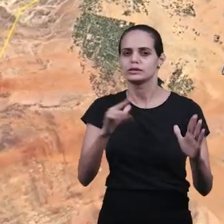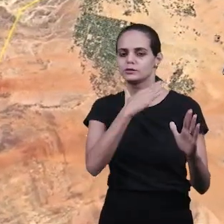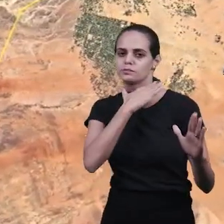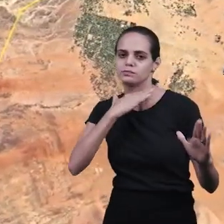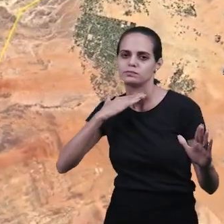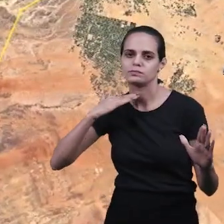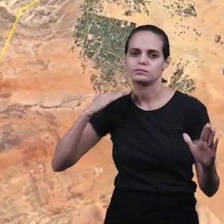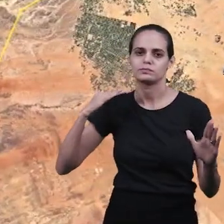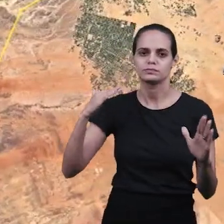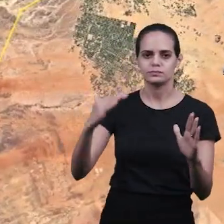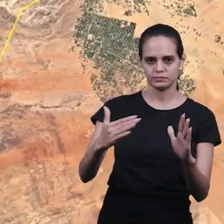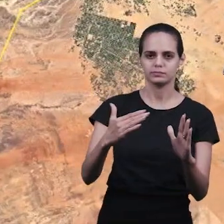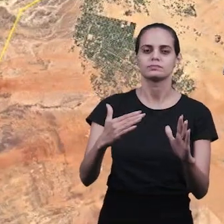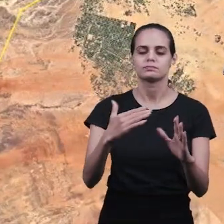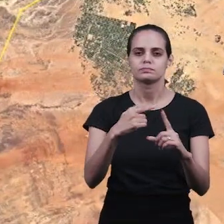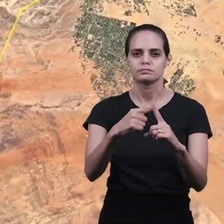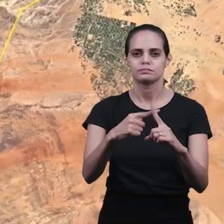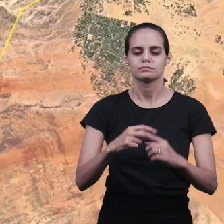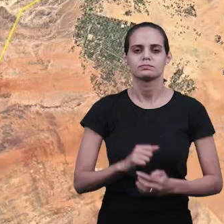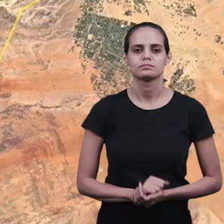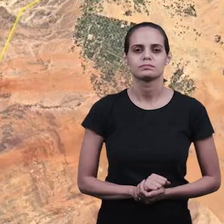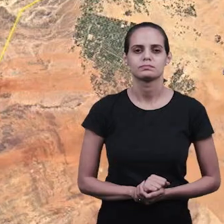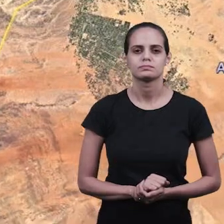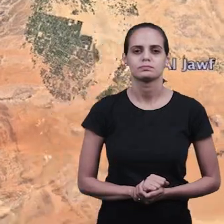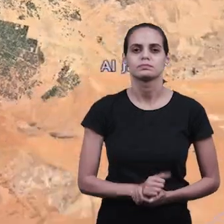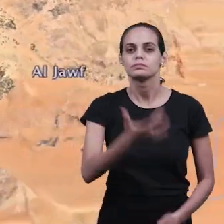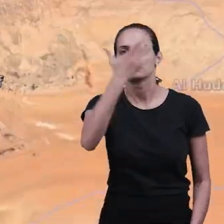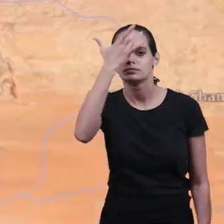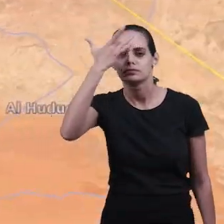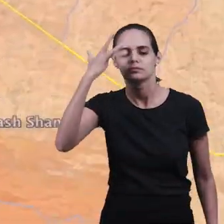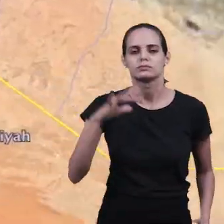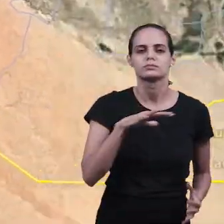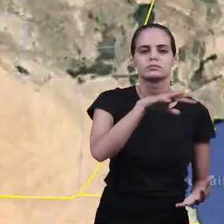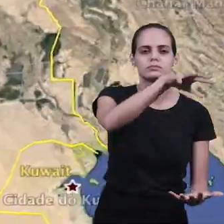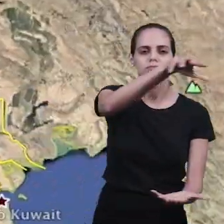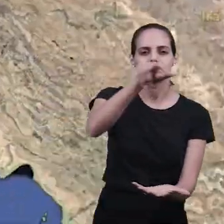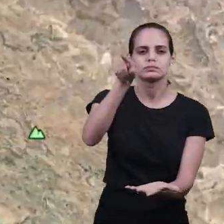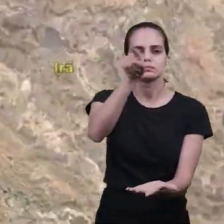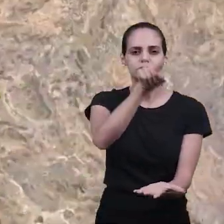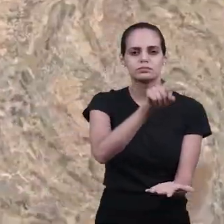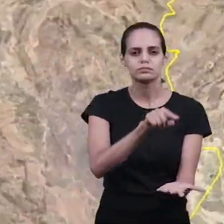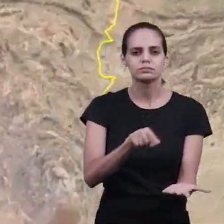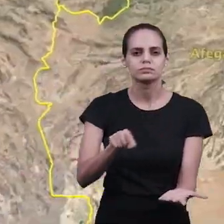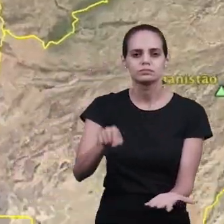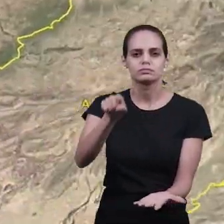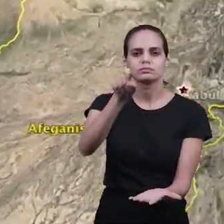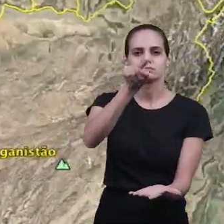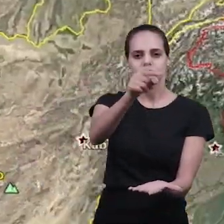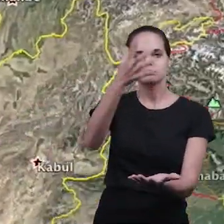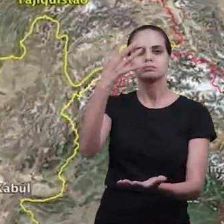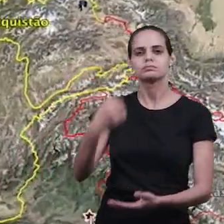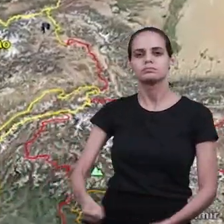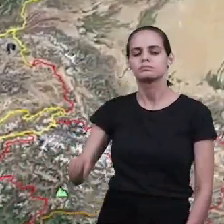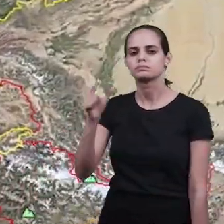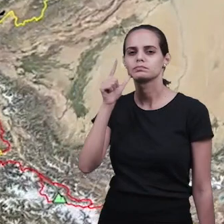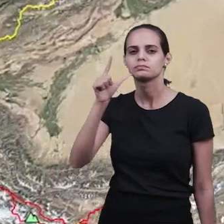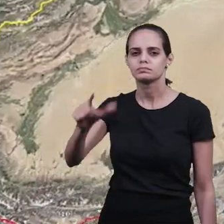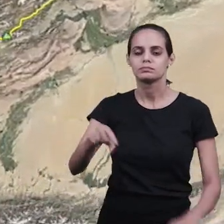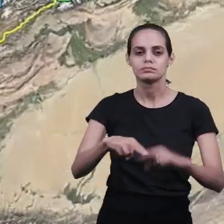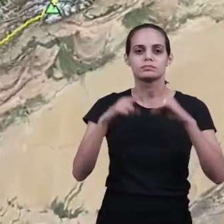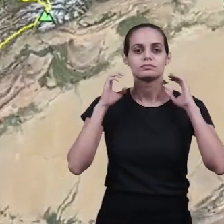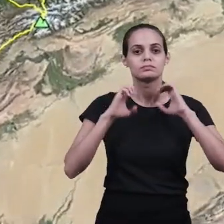de sua morte na cruz do Calvário. Pessoas de todas as partes do mundo têm sido alcançadas